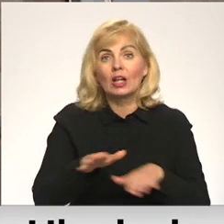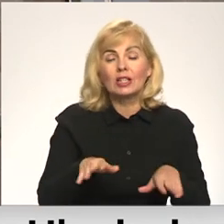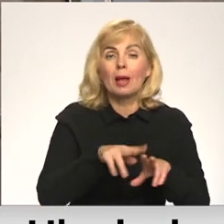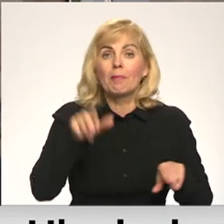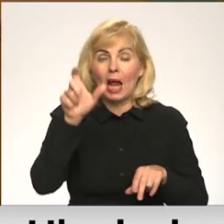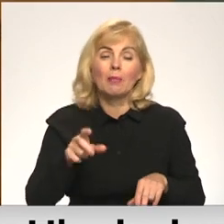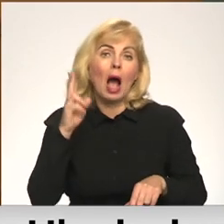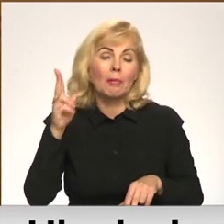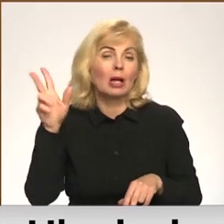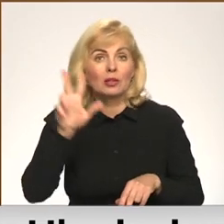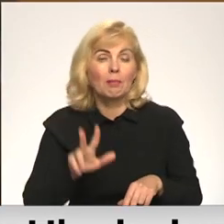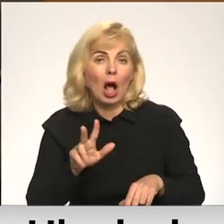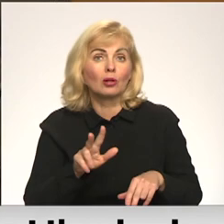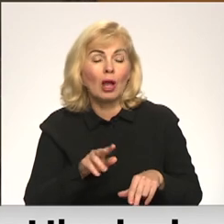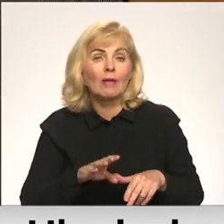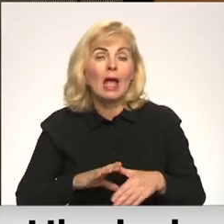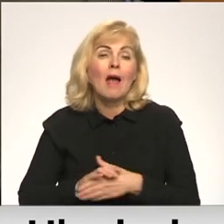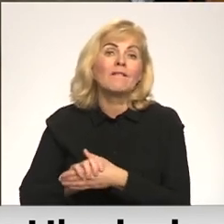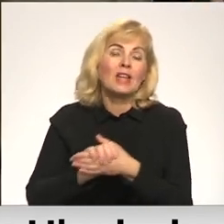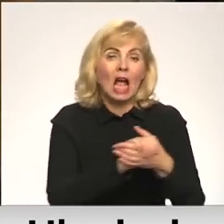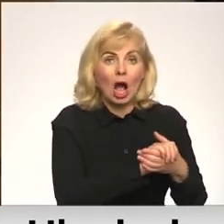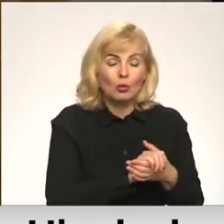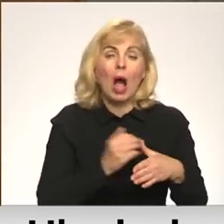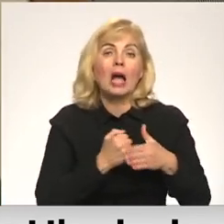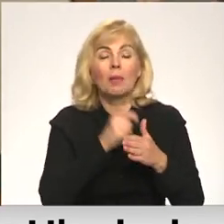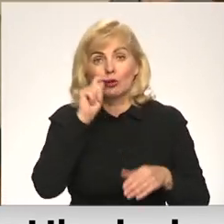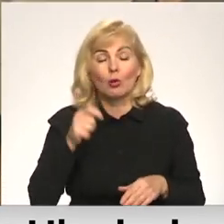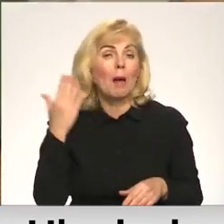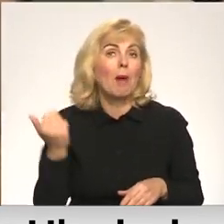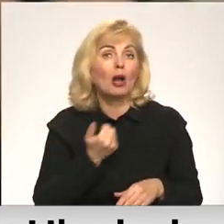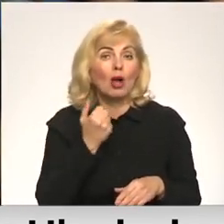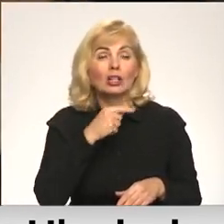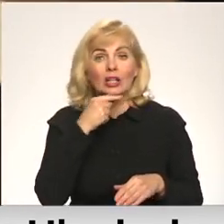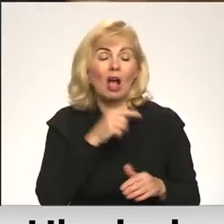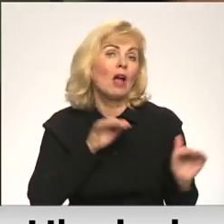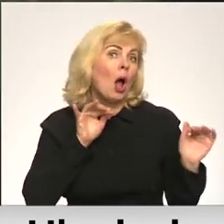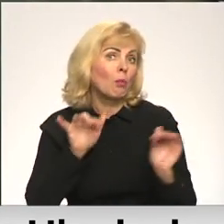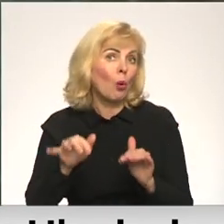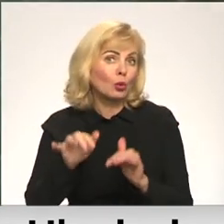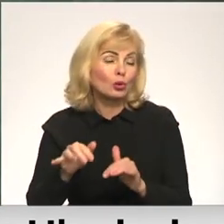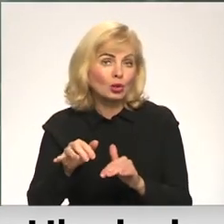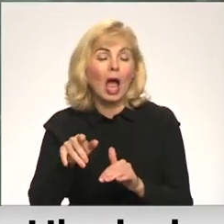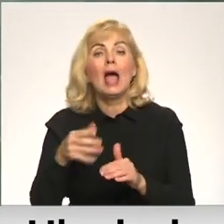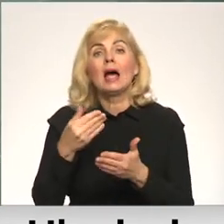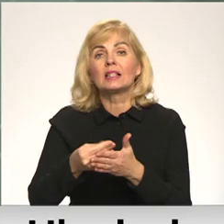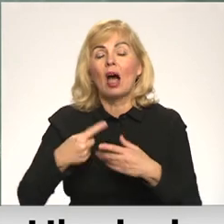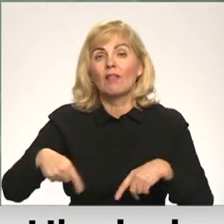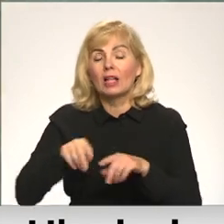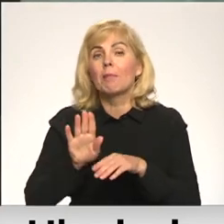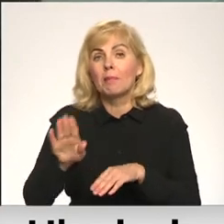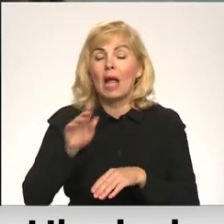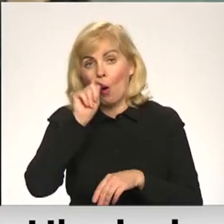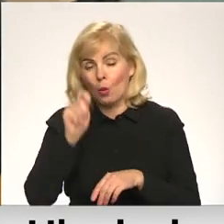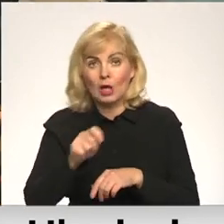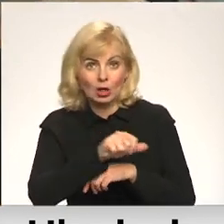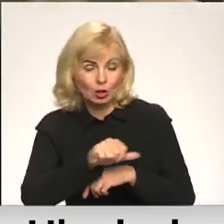apliecināja Baltijas valstu vienotu atbalstu Ukrainai. Kopš pagājušā gada novembra Krievija pulcē lielu karavīru skaitu savā teritorijā pie Ukrainas